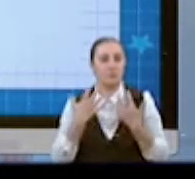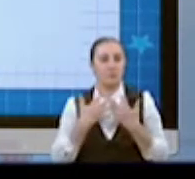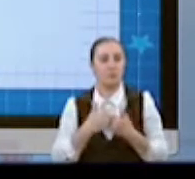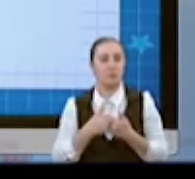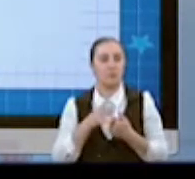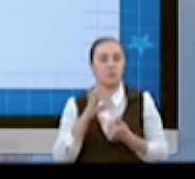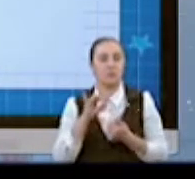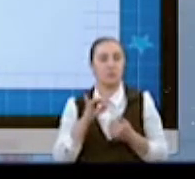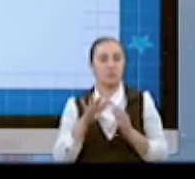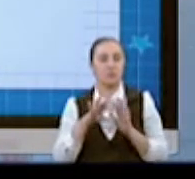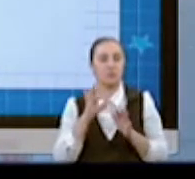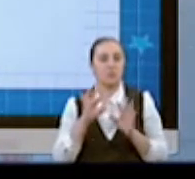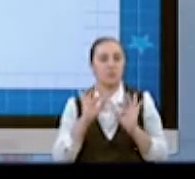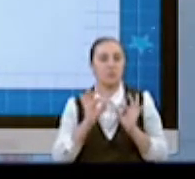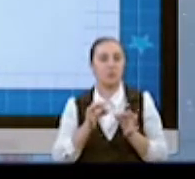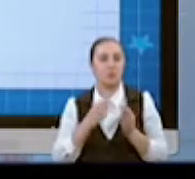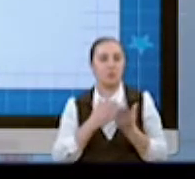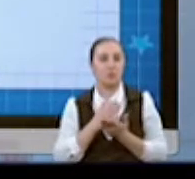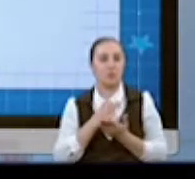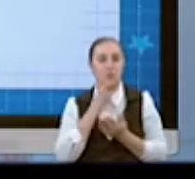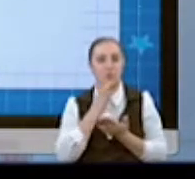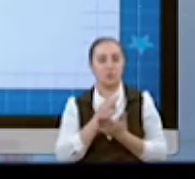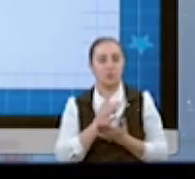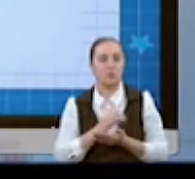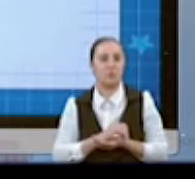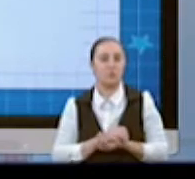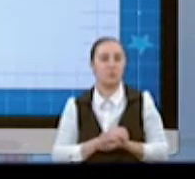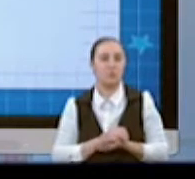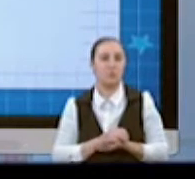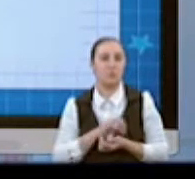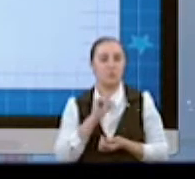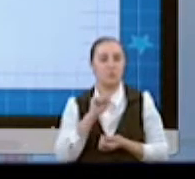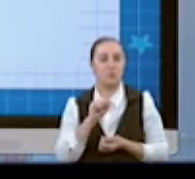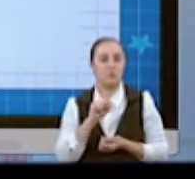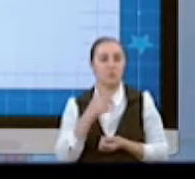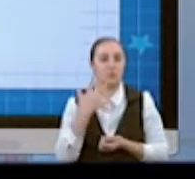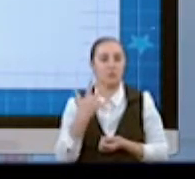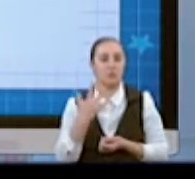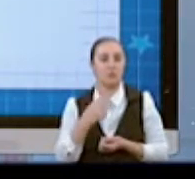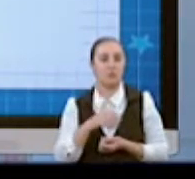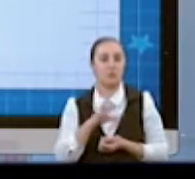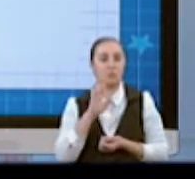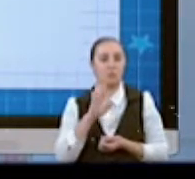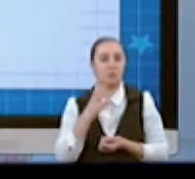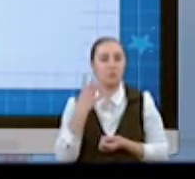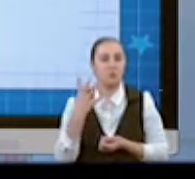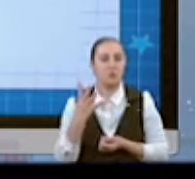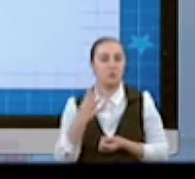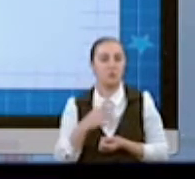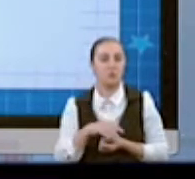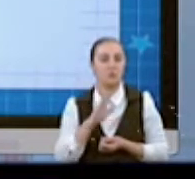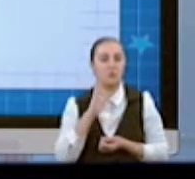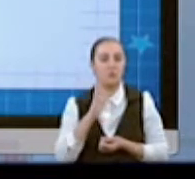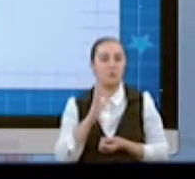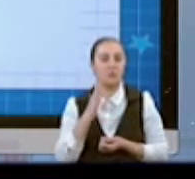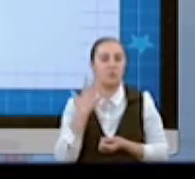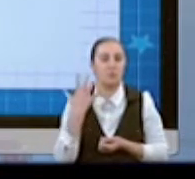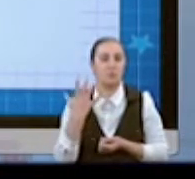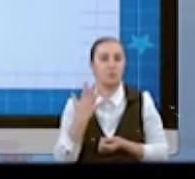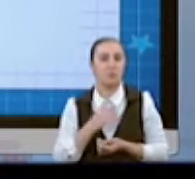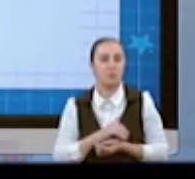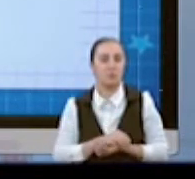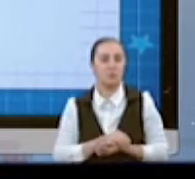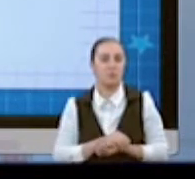Посчитайте и выберите правильный вариант ответа. А. 3. Б. 4.